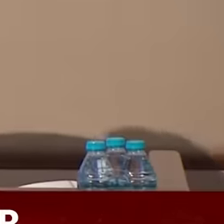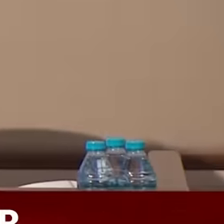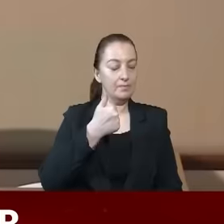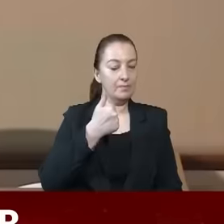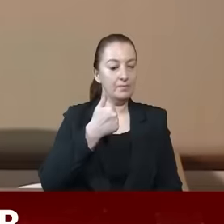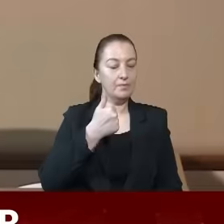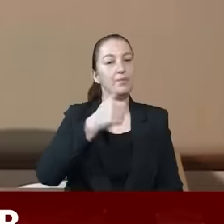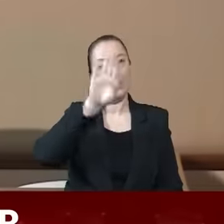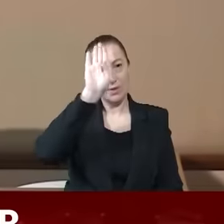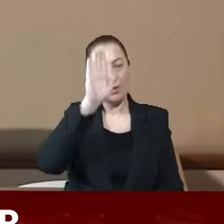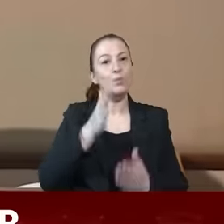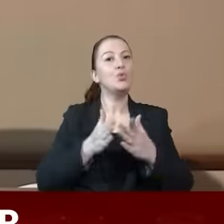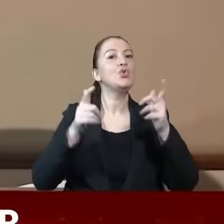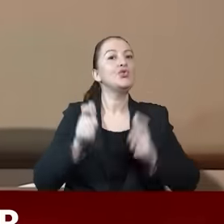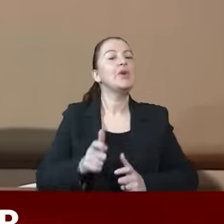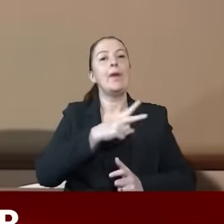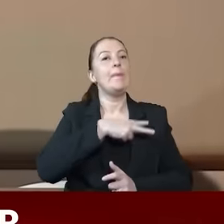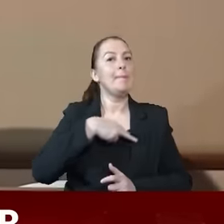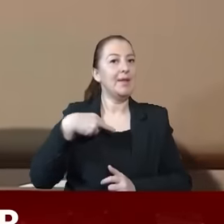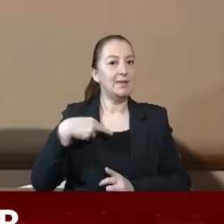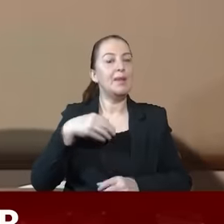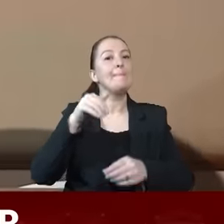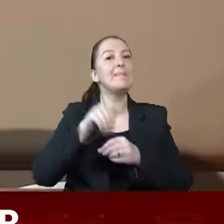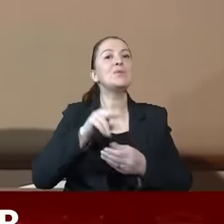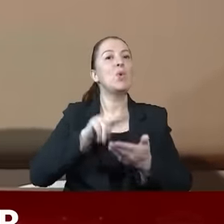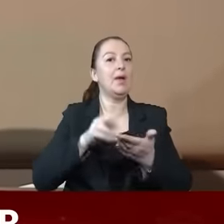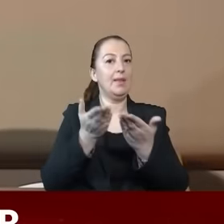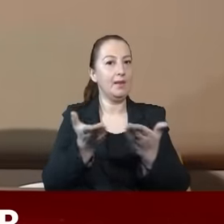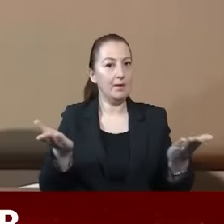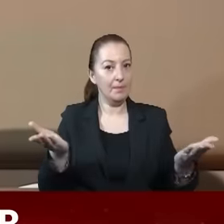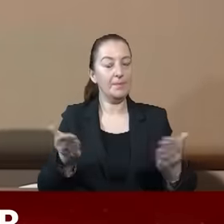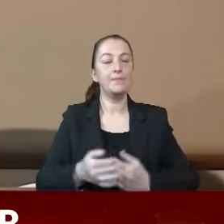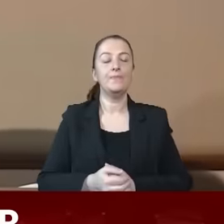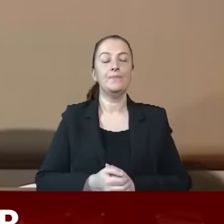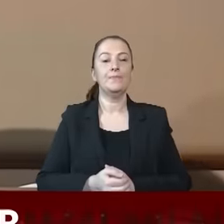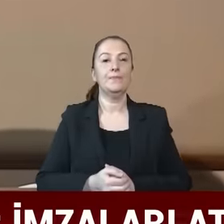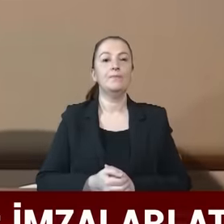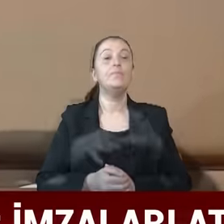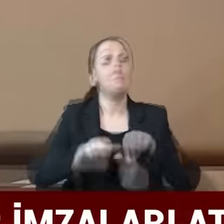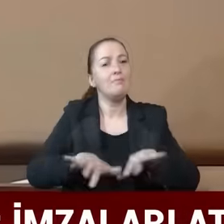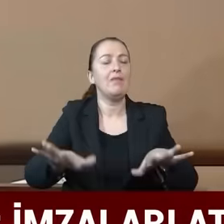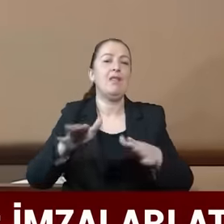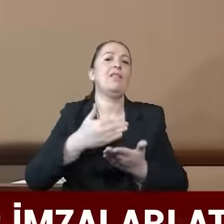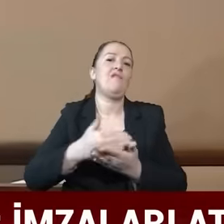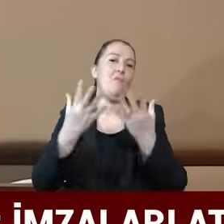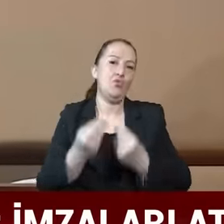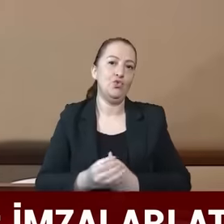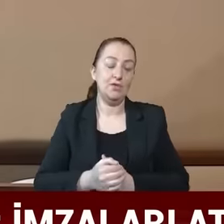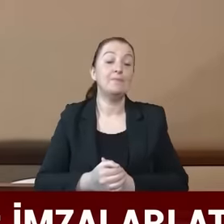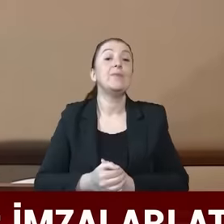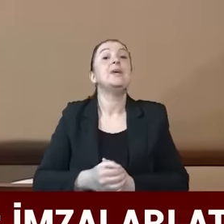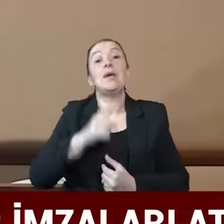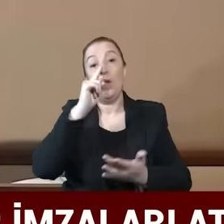vurgusu yaptı CHP meclis çoğunluğuyla 5 yılı yönetecek olsa da Geçit Yok dedi umut ediyorum